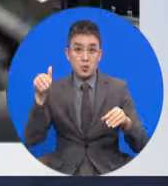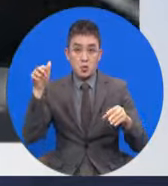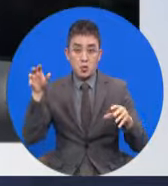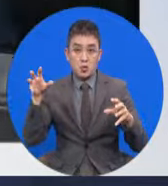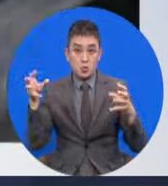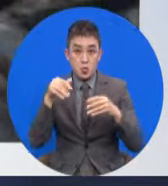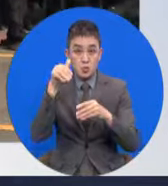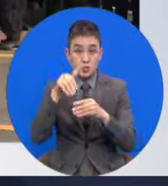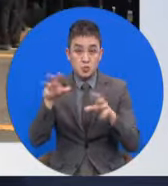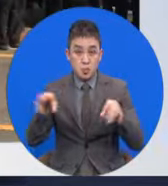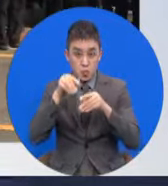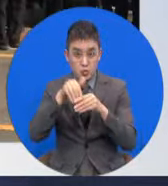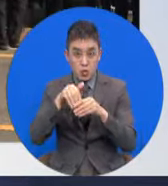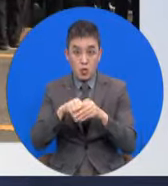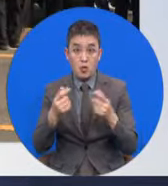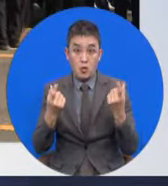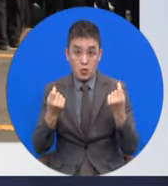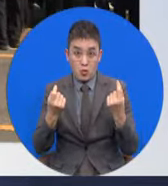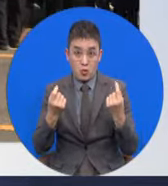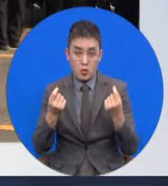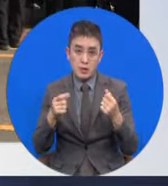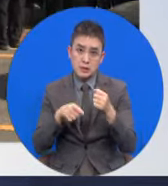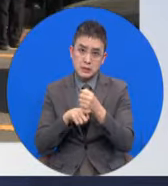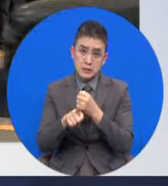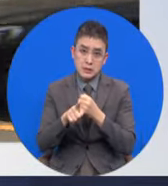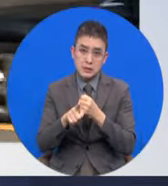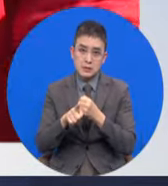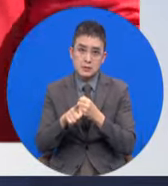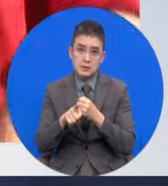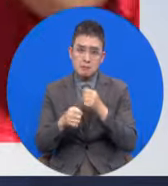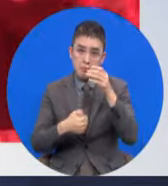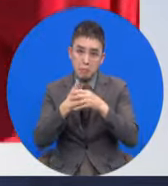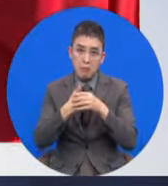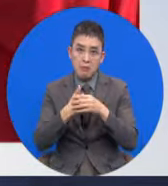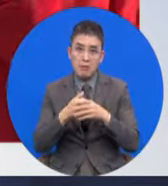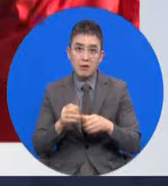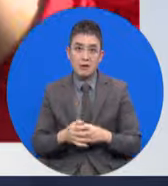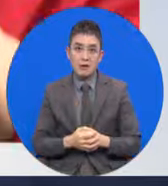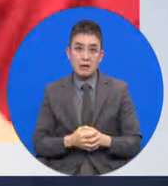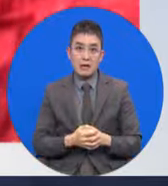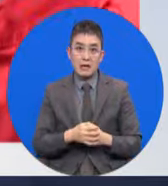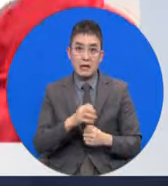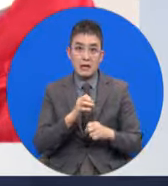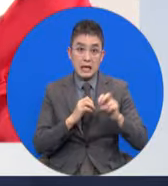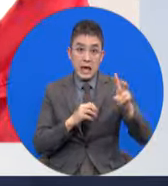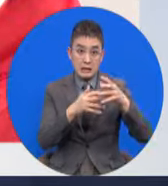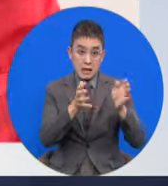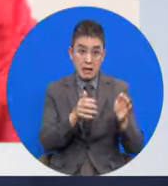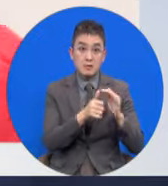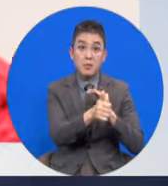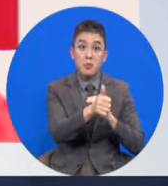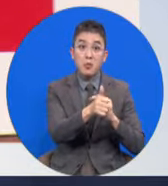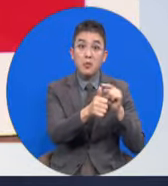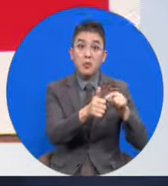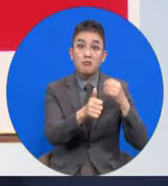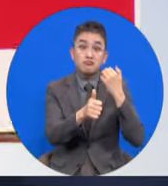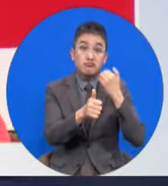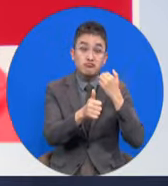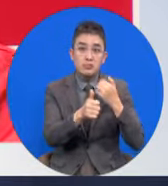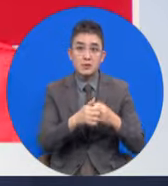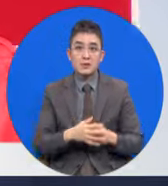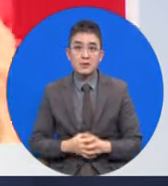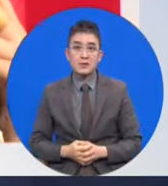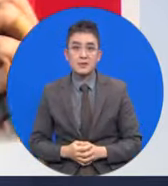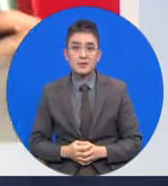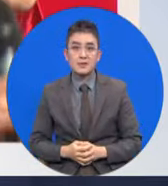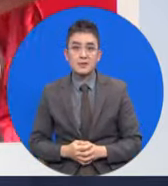총선이어야 하는데 그런데 이번 총선은 너무나 독특하게 야당 제1당의 대표가 어떤 사람입니까? 그 아무리